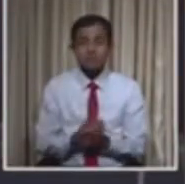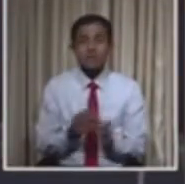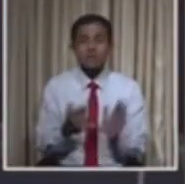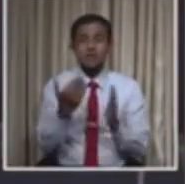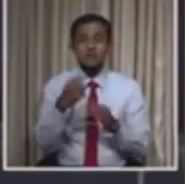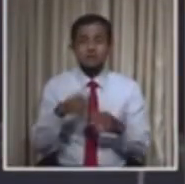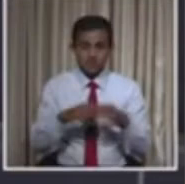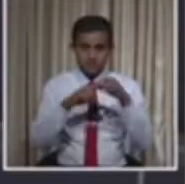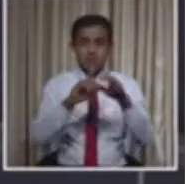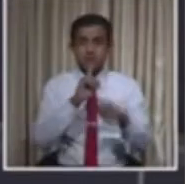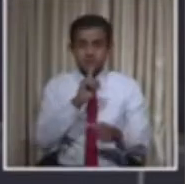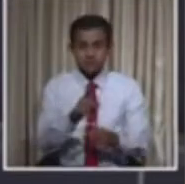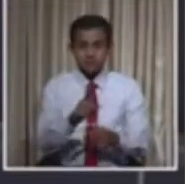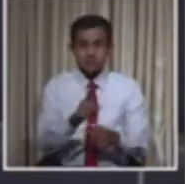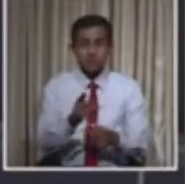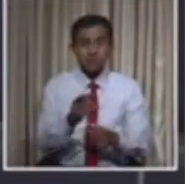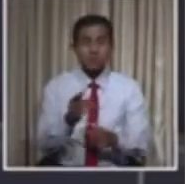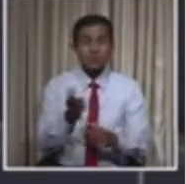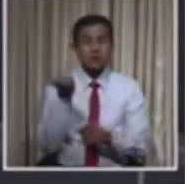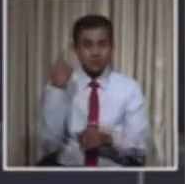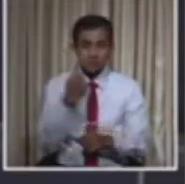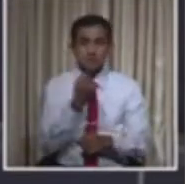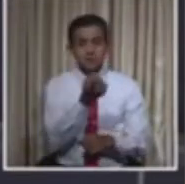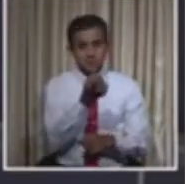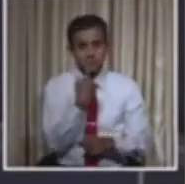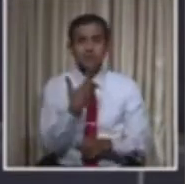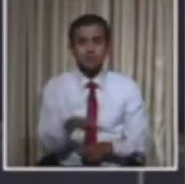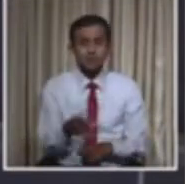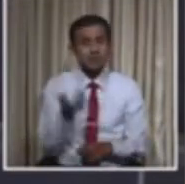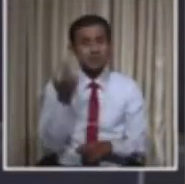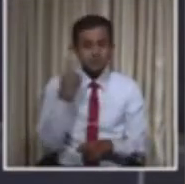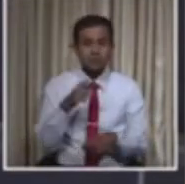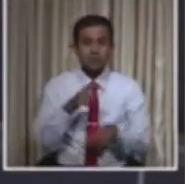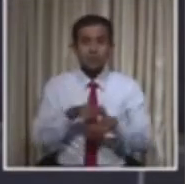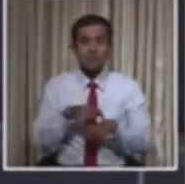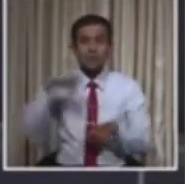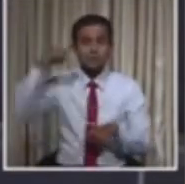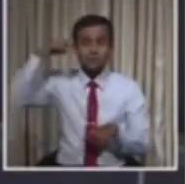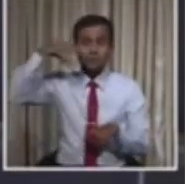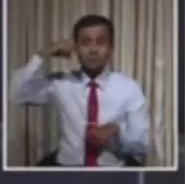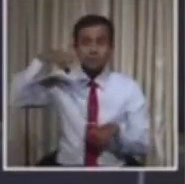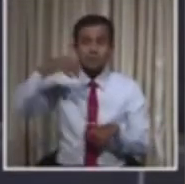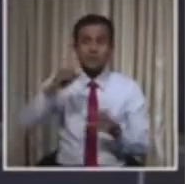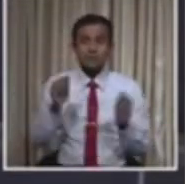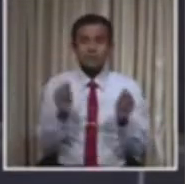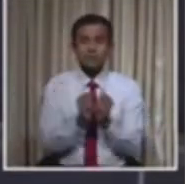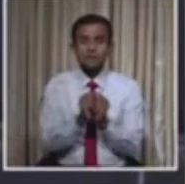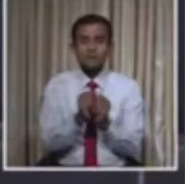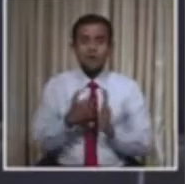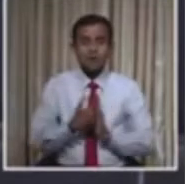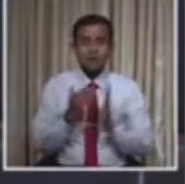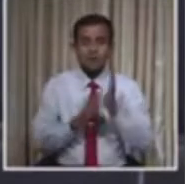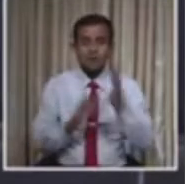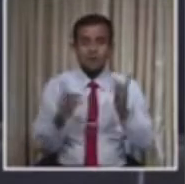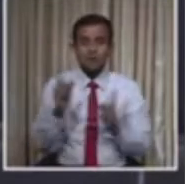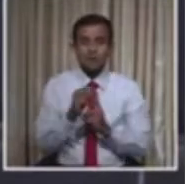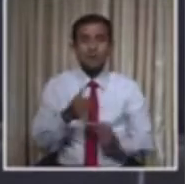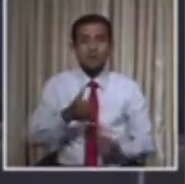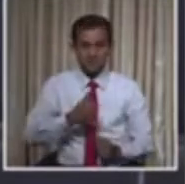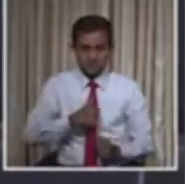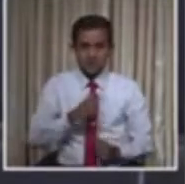කළා වෙනවා කලිනුත් ඉදිරිපත් කළා ඒ අවස්ථාවේදී විදුලි බලය කටයුතු පිළිබඳ ගරු අමාත්‍යතුමා එකඟ